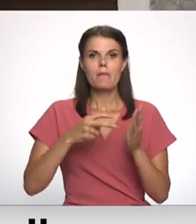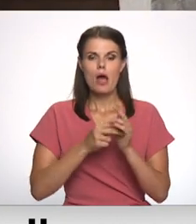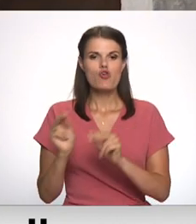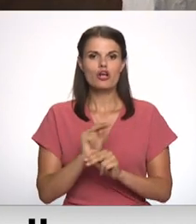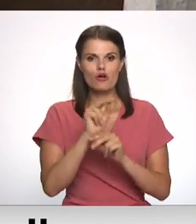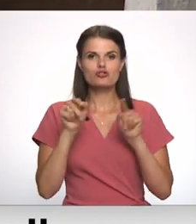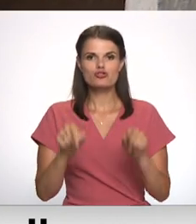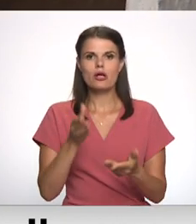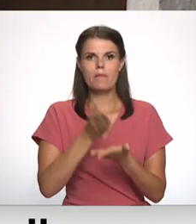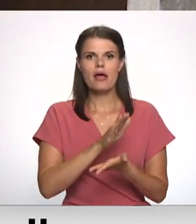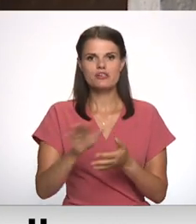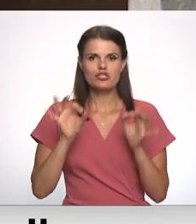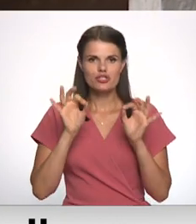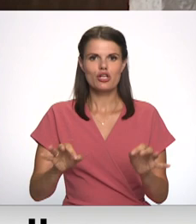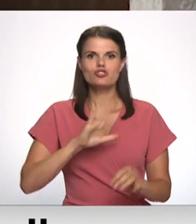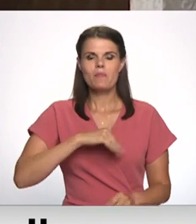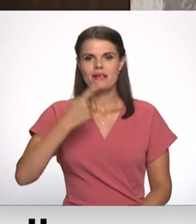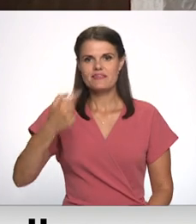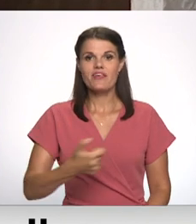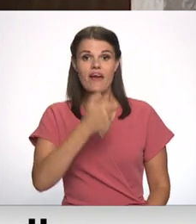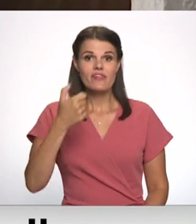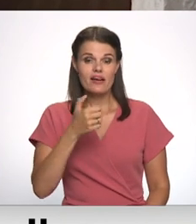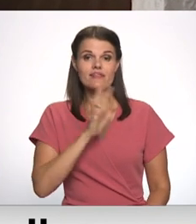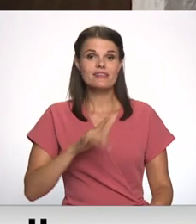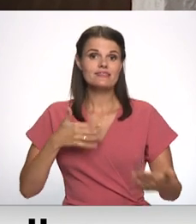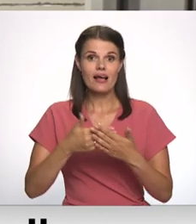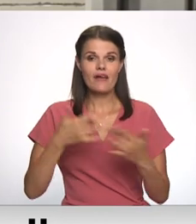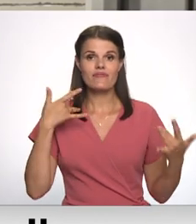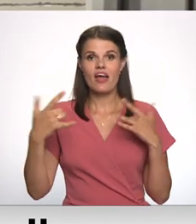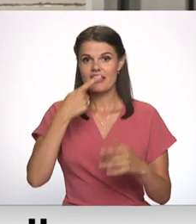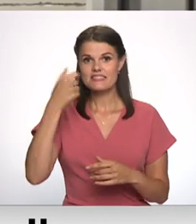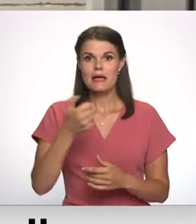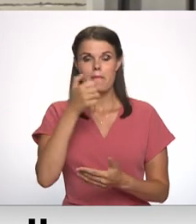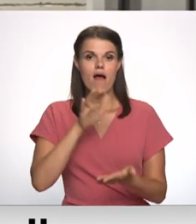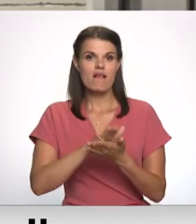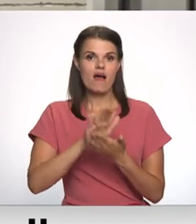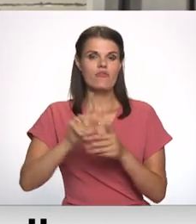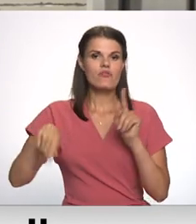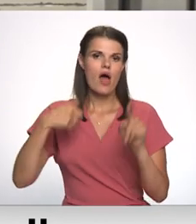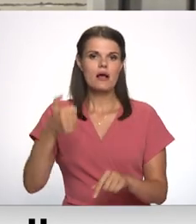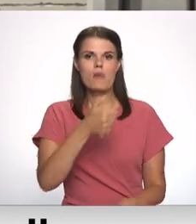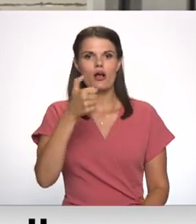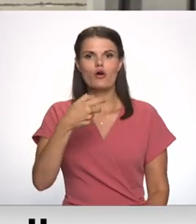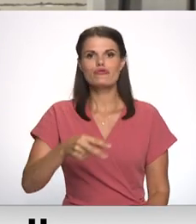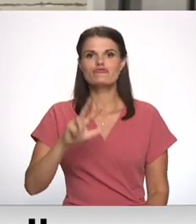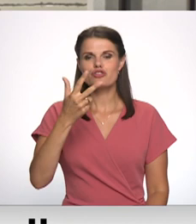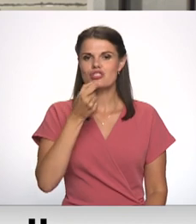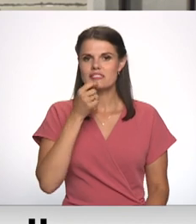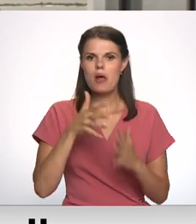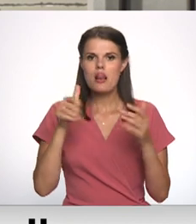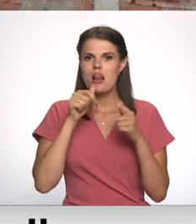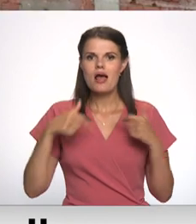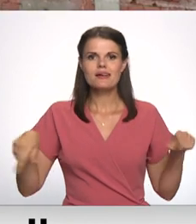rekonstrukcija šeit noslēgsies tieši pēc gada un sagaidot teātra 100 gadi. Nākamā gada 23. septembrī lielajā